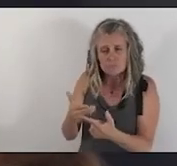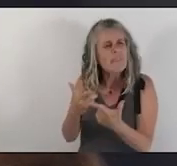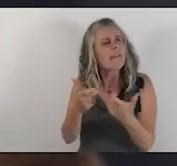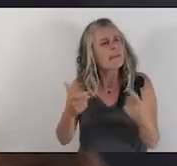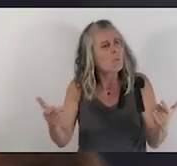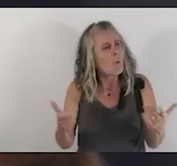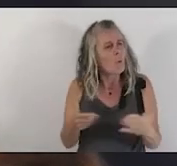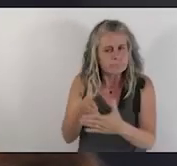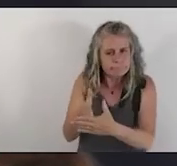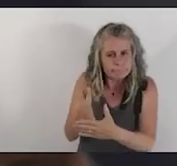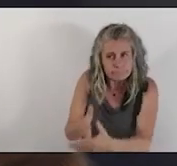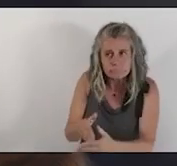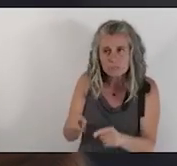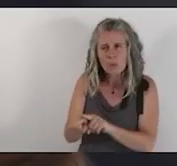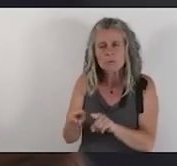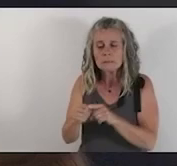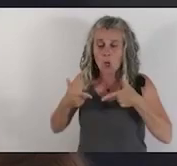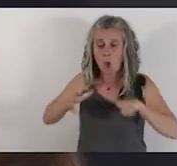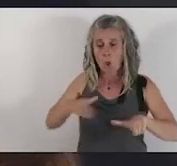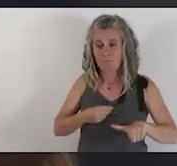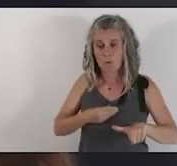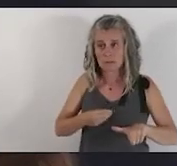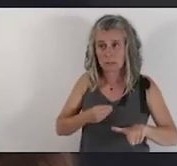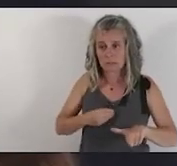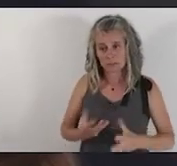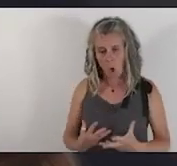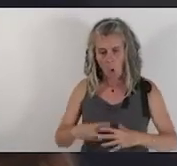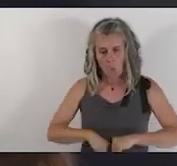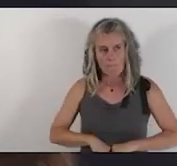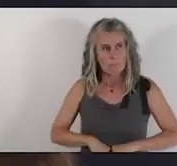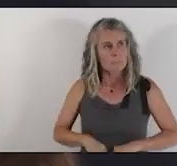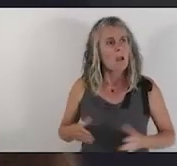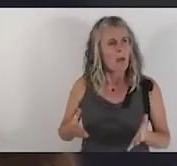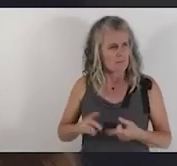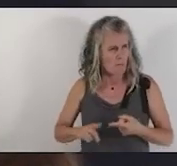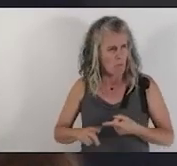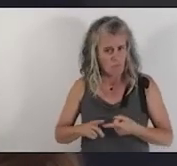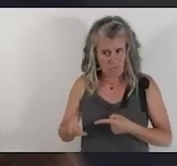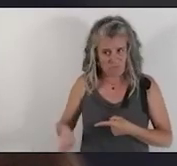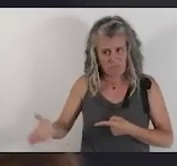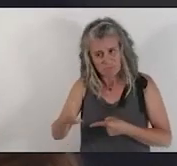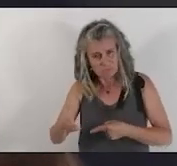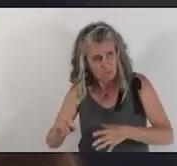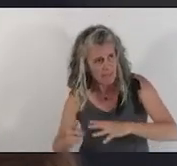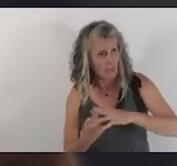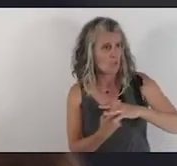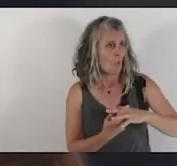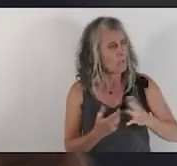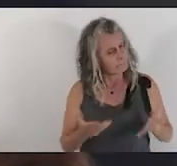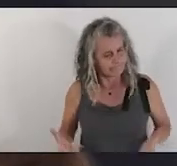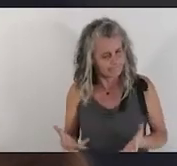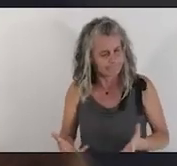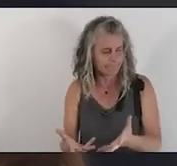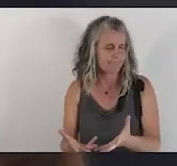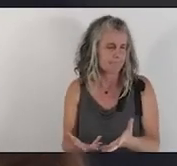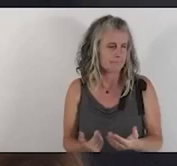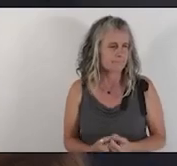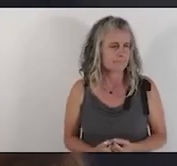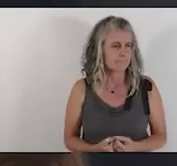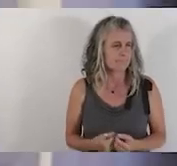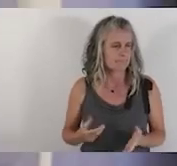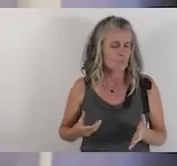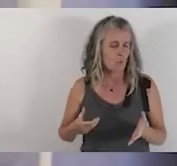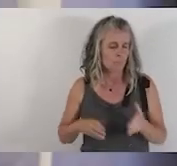de l'acquisition de la langue française qui est si importante pour l'intégration de personnes arrivant d'ailleurs. Merci,